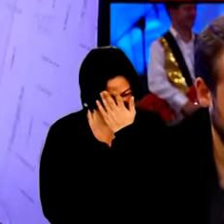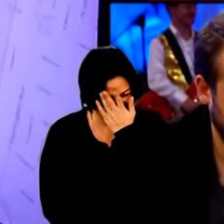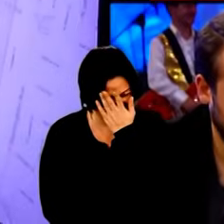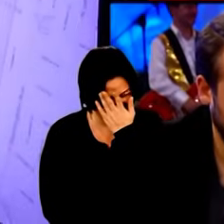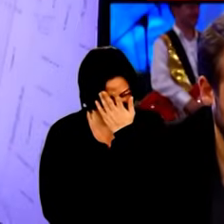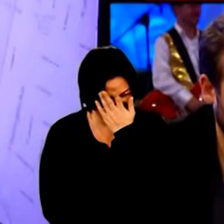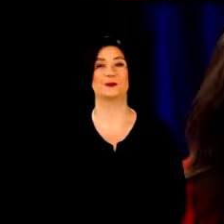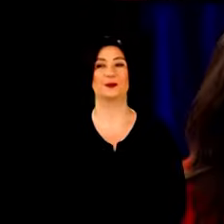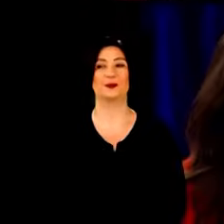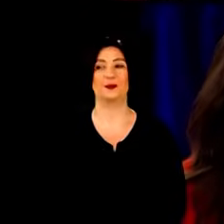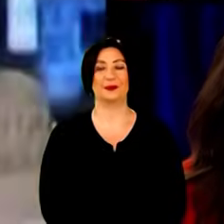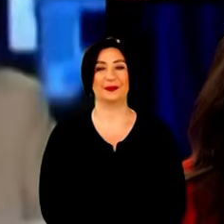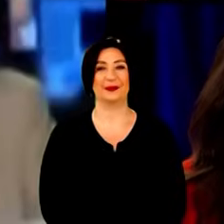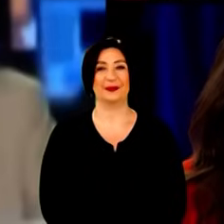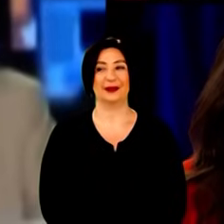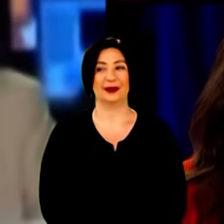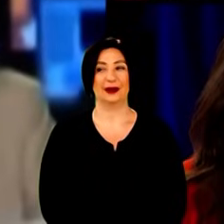Michigan, starting at Houghton Avenue, going all the way to